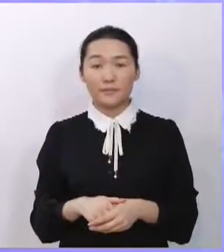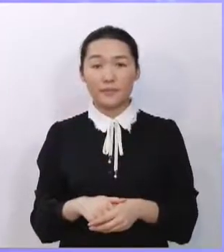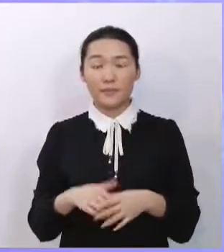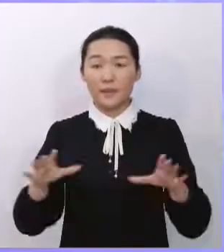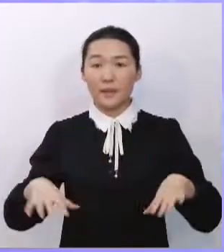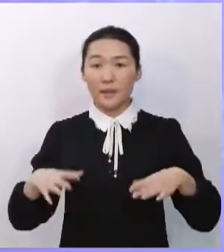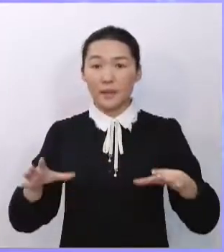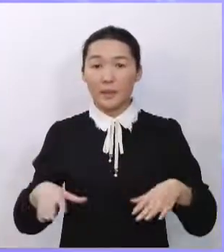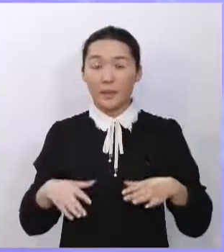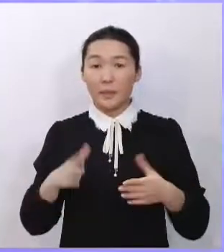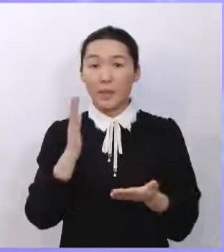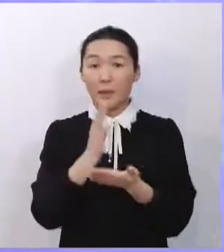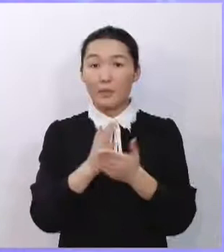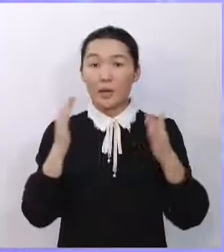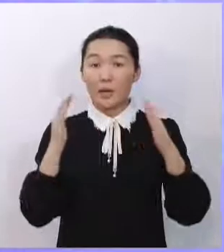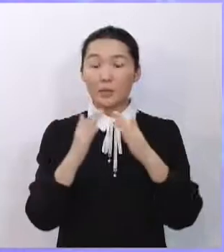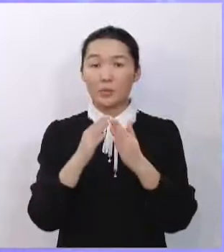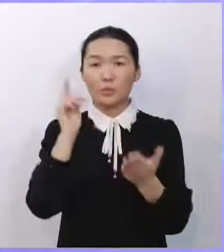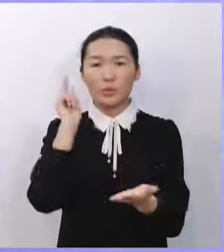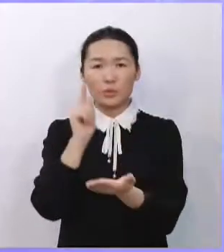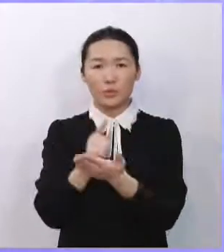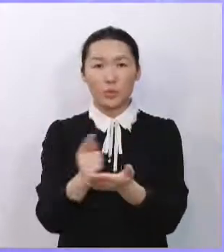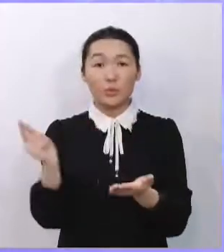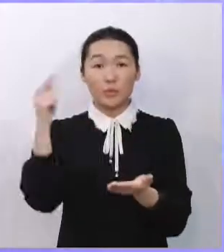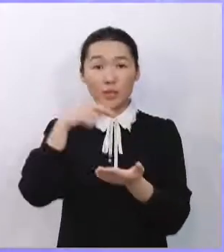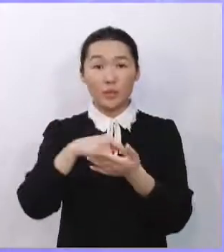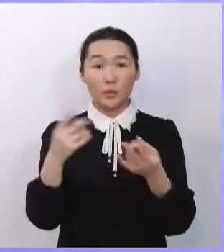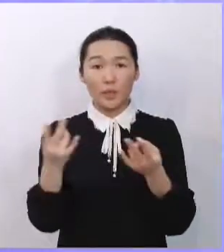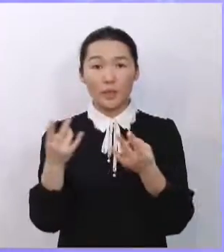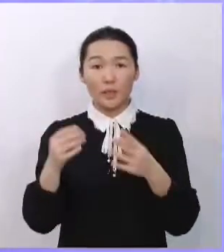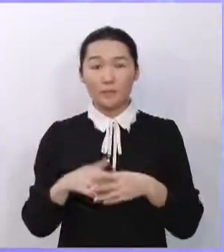Бээ байланган үйгө сөзсүз кирүү керек.